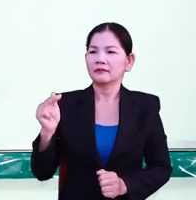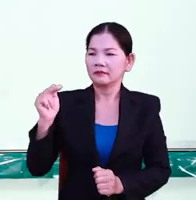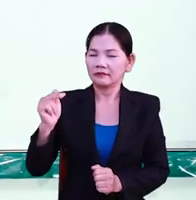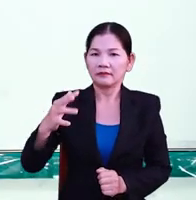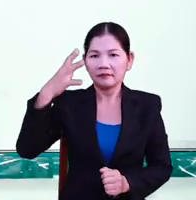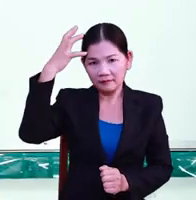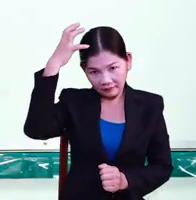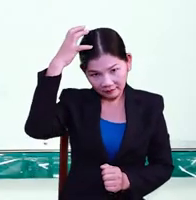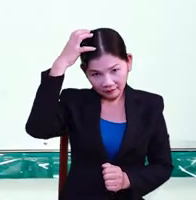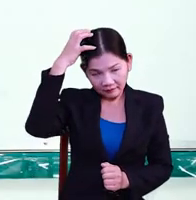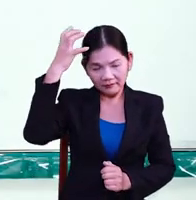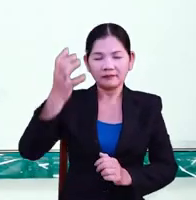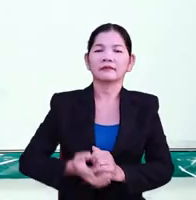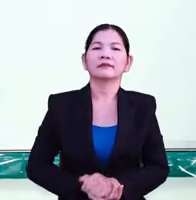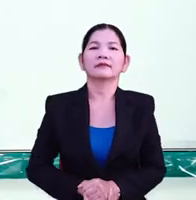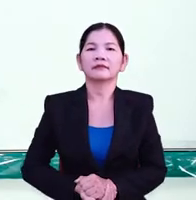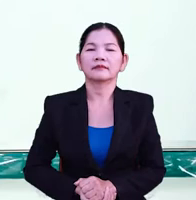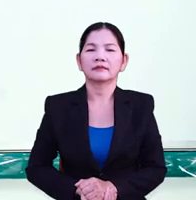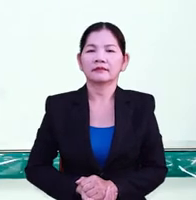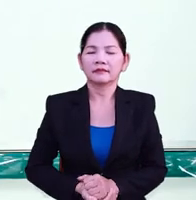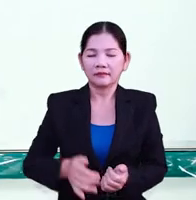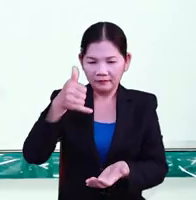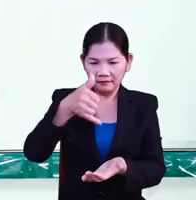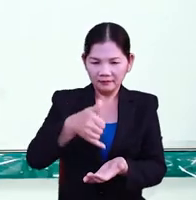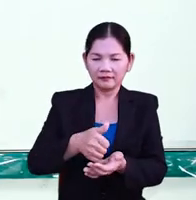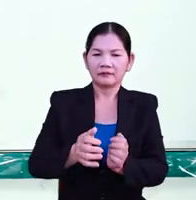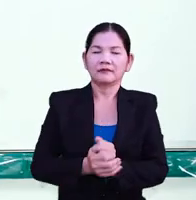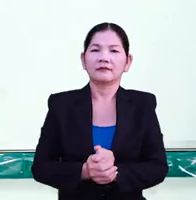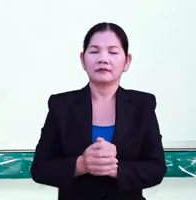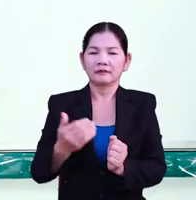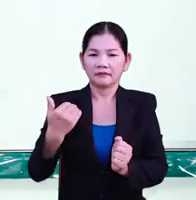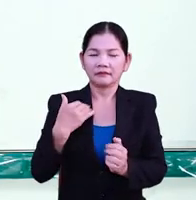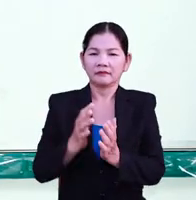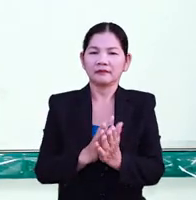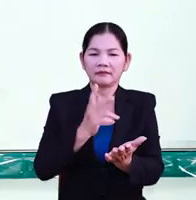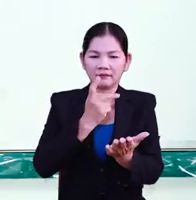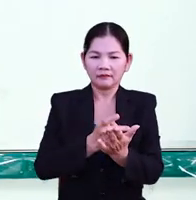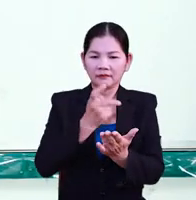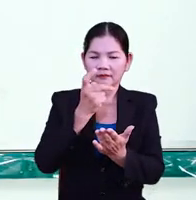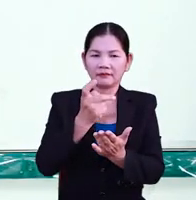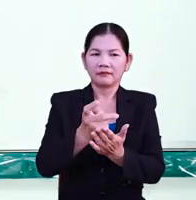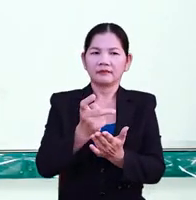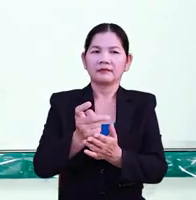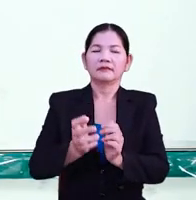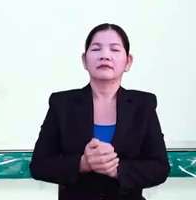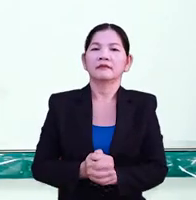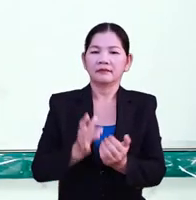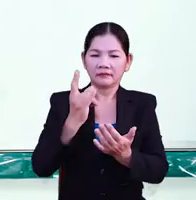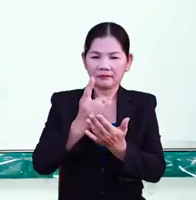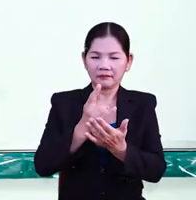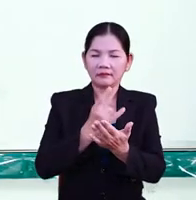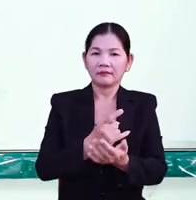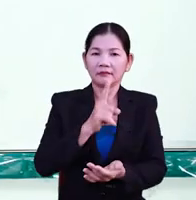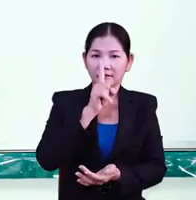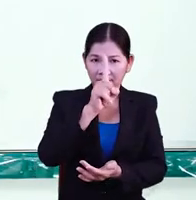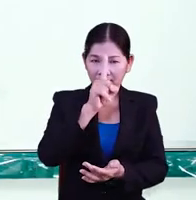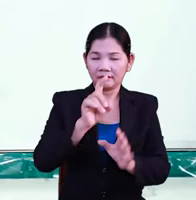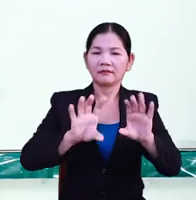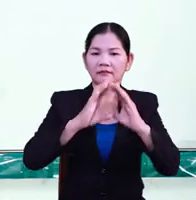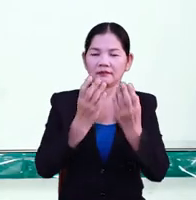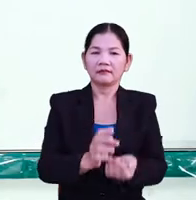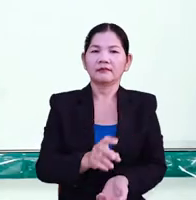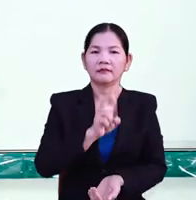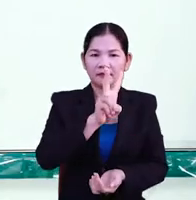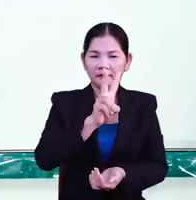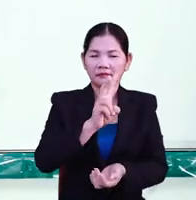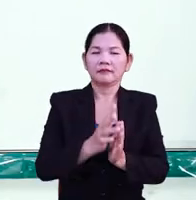ការលើខេត្តកំពង់ចាមចាសថ្ងៃនេះផងដែរគឺនាងខ្ញុំនឹងលើកយកមុខវិជ្ជាគណិតវិទ្យាថ្នាក់ទី1មេរៀនទី